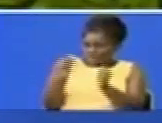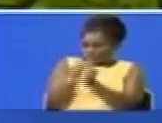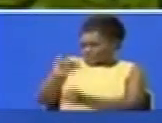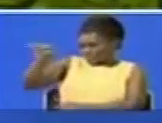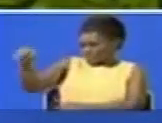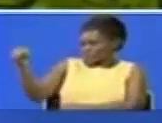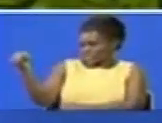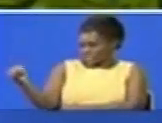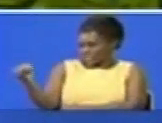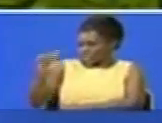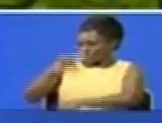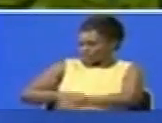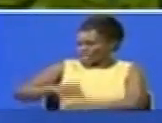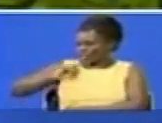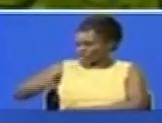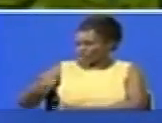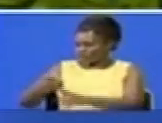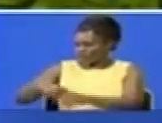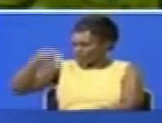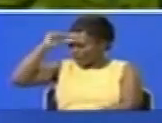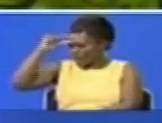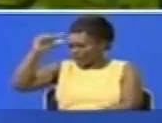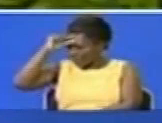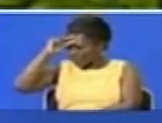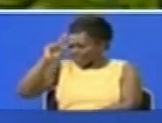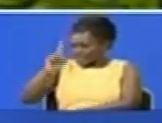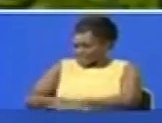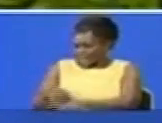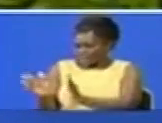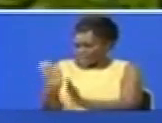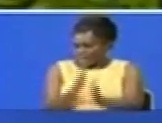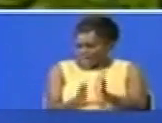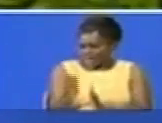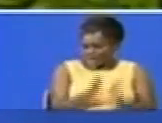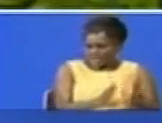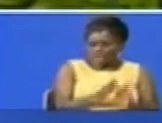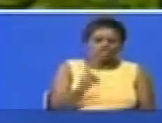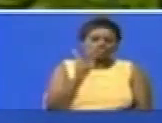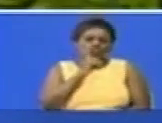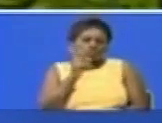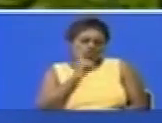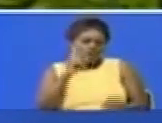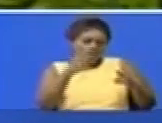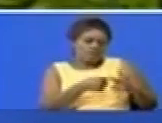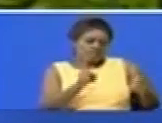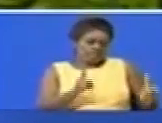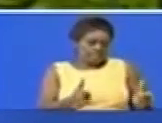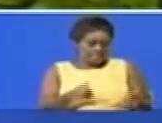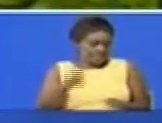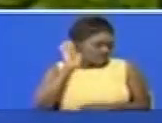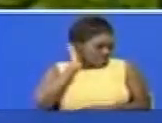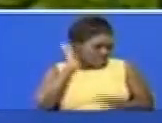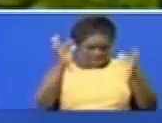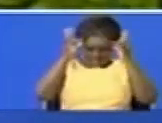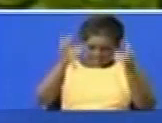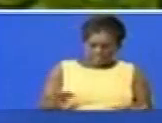Jubilee na kupokea maagizo kutoka kwa serikali katika shughuli nzima ya kuandaa uchaguzi wa hapo kesho. Labda tuanze kwa kupokea kauli hizo